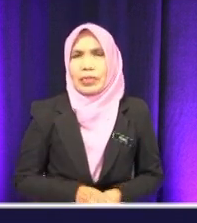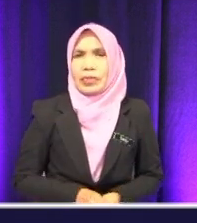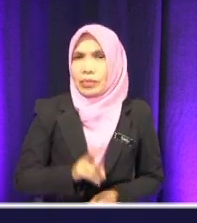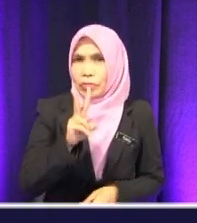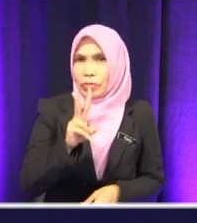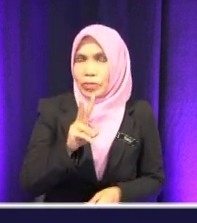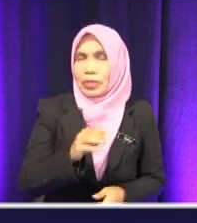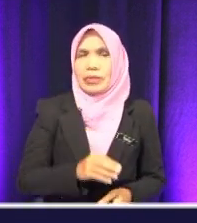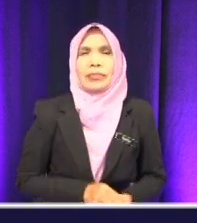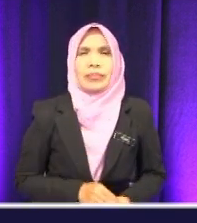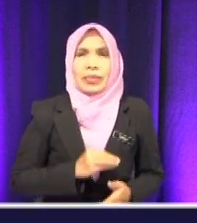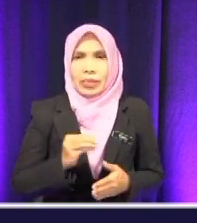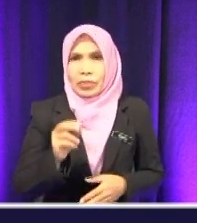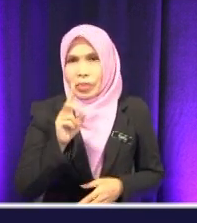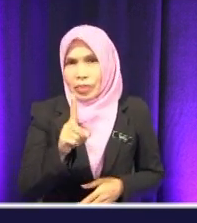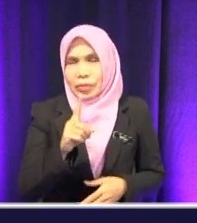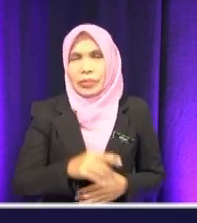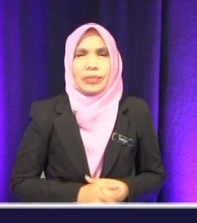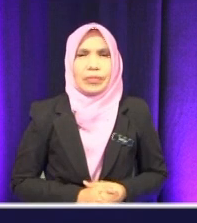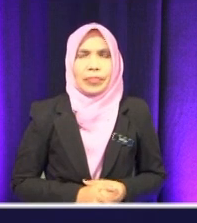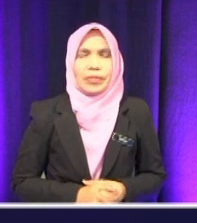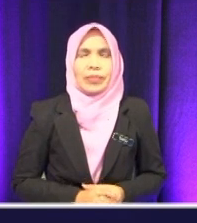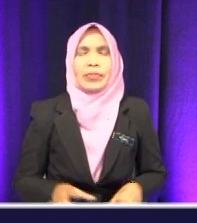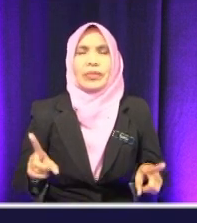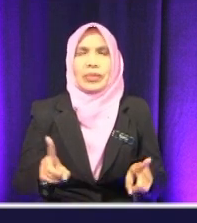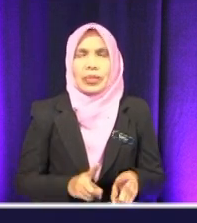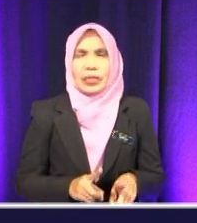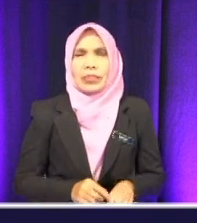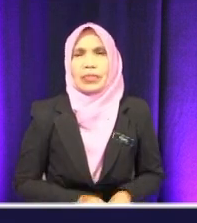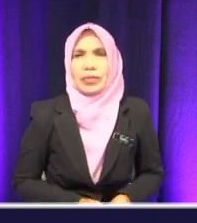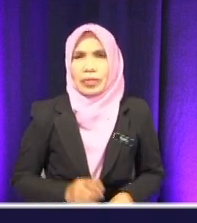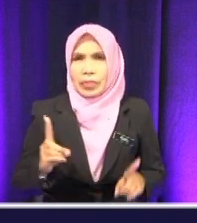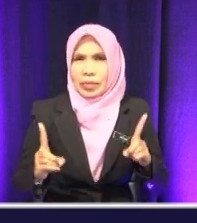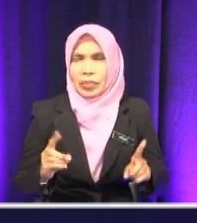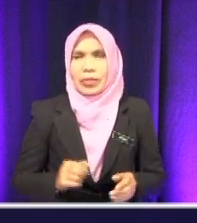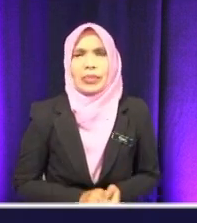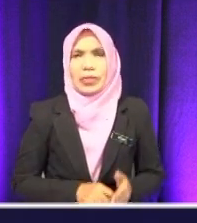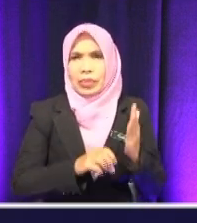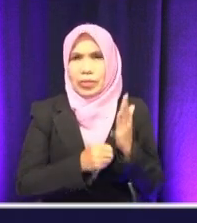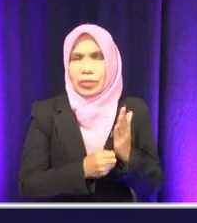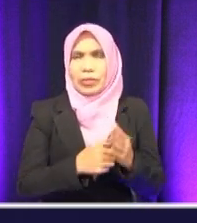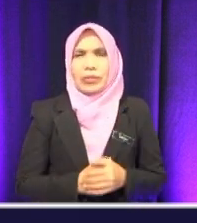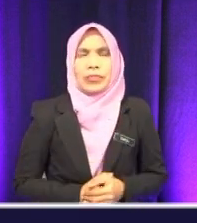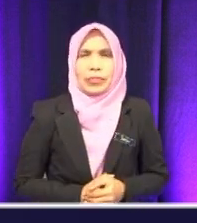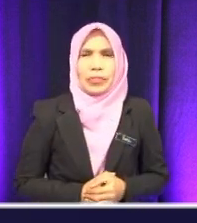waktu-waktu tertentu jadi sama juga dengan kos sumber-sumber mungkin penggunaan kendaraan